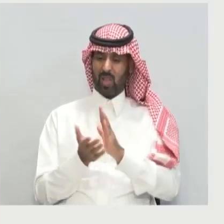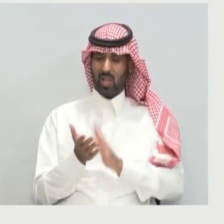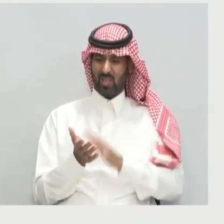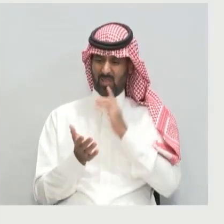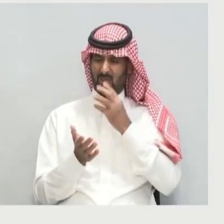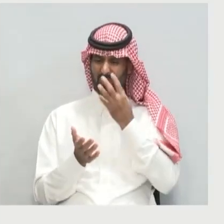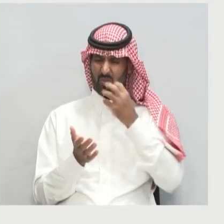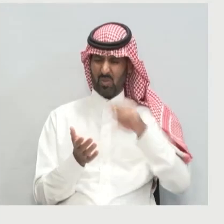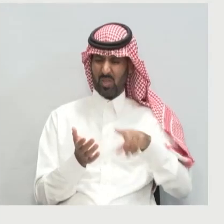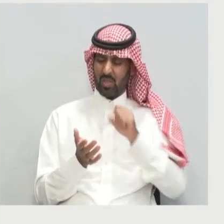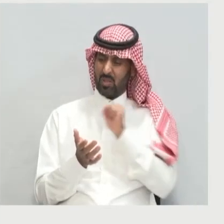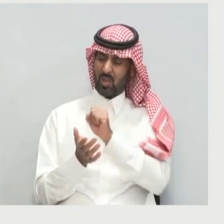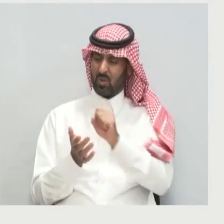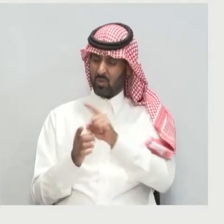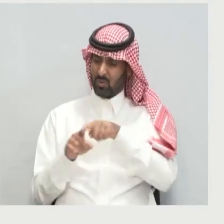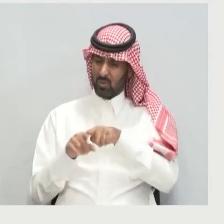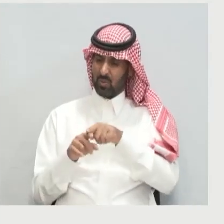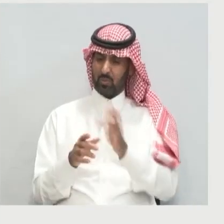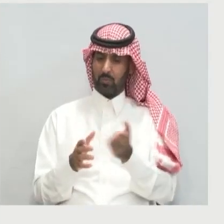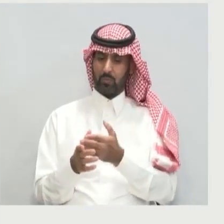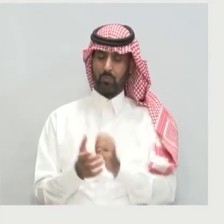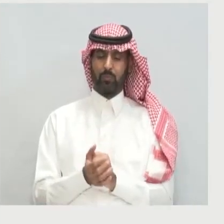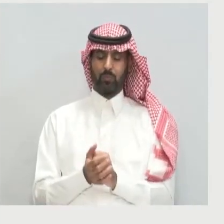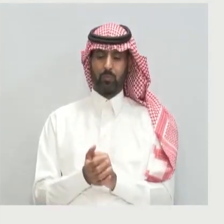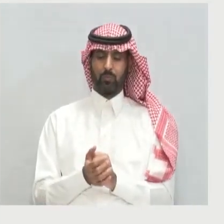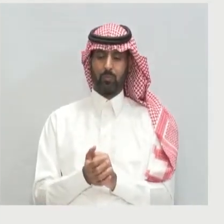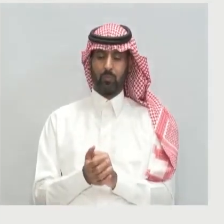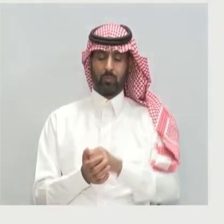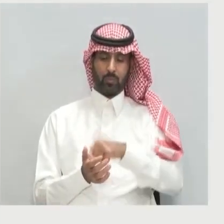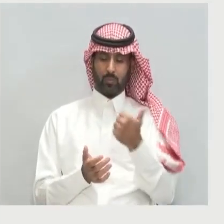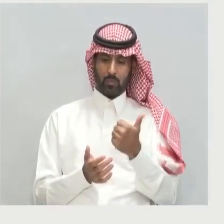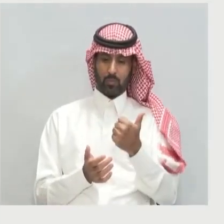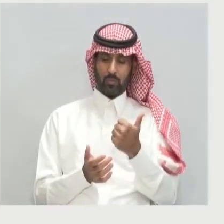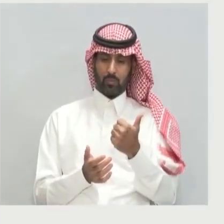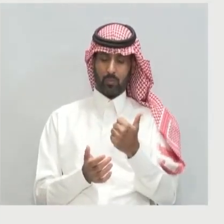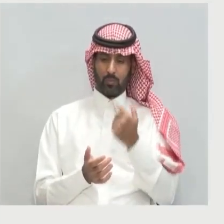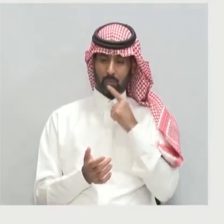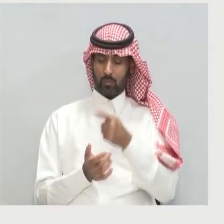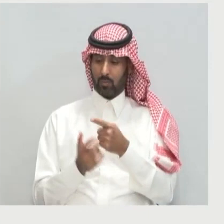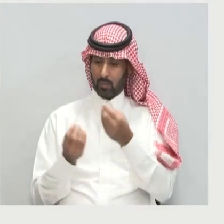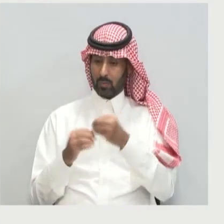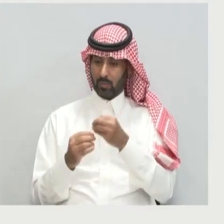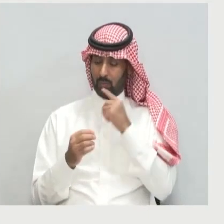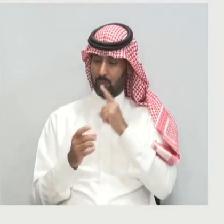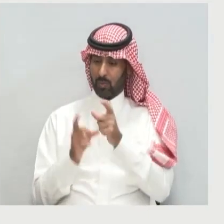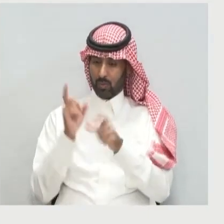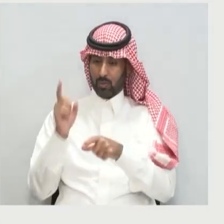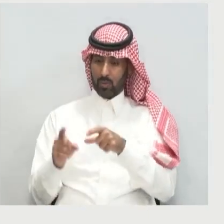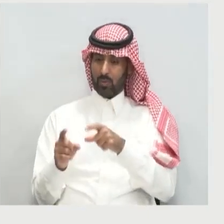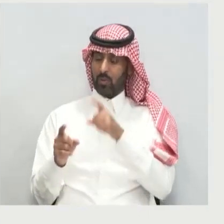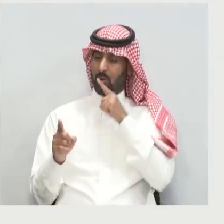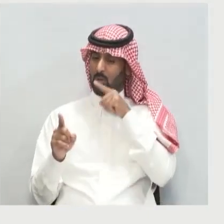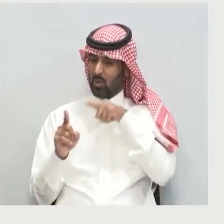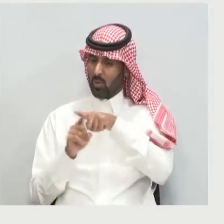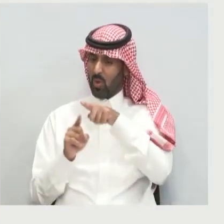سيئه لك او لاصدقائها او لاصدقائك سادسا اذا كان هناك شخص ما يتنمر